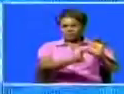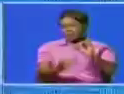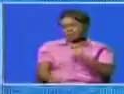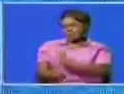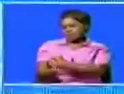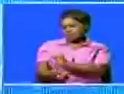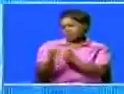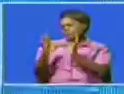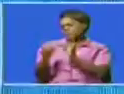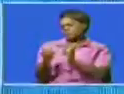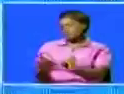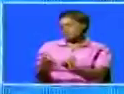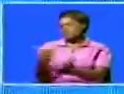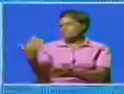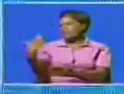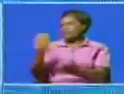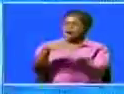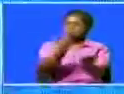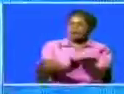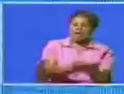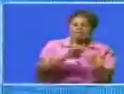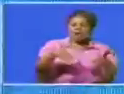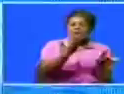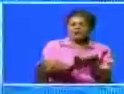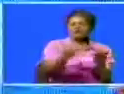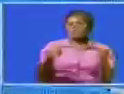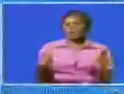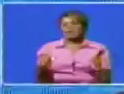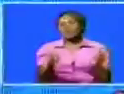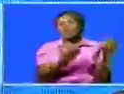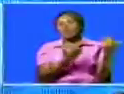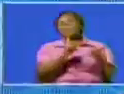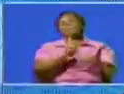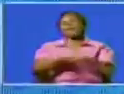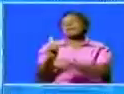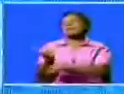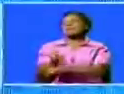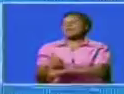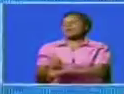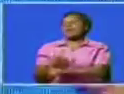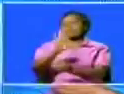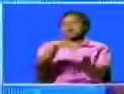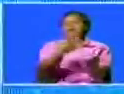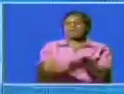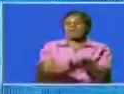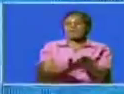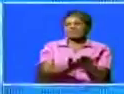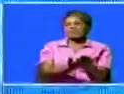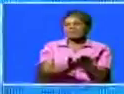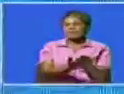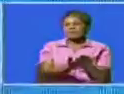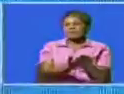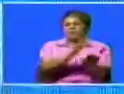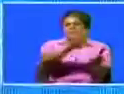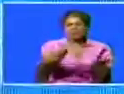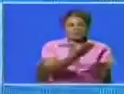kutueleza iwapo karatasi hizo zimefika ama kama hazijafika, tunazitarajia muda upi ama saa ngapi ili